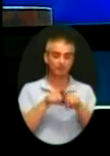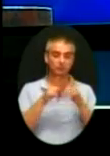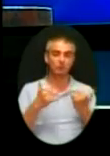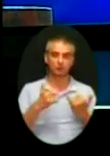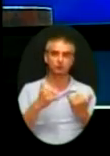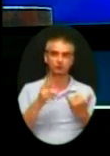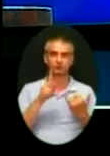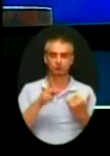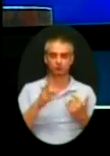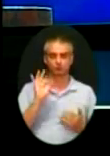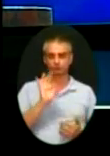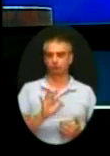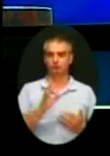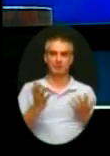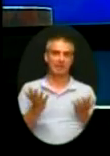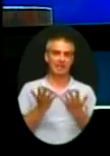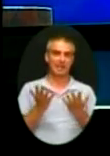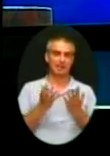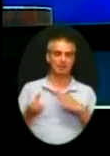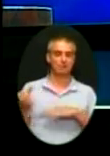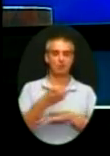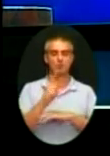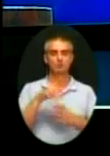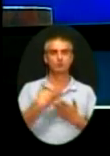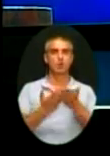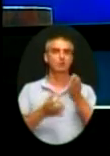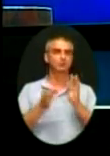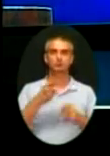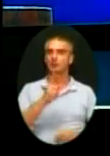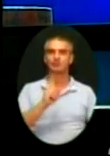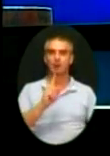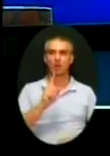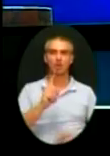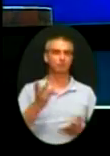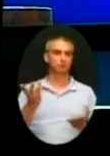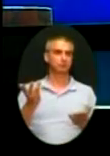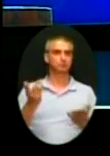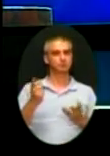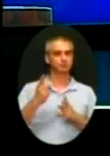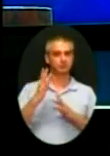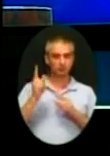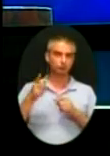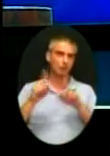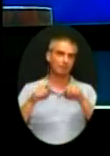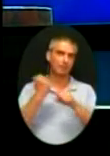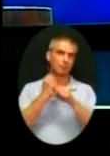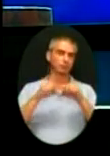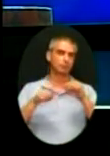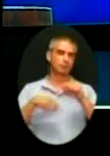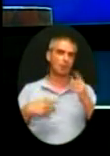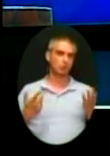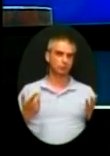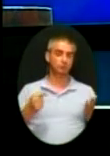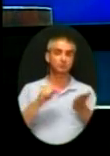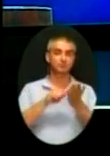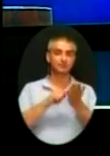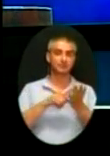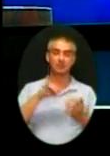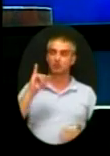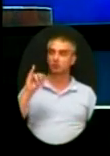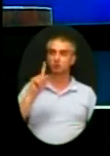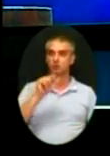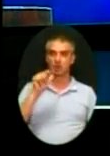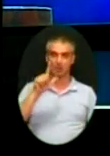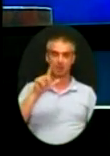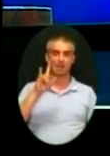הנוכחי היום יש עוול בצורה שבה ממונים היועצים המשפטיים, הם לא חפים מכל טעות. ולכן אני חושבת שיואל חסון,